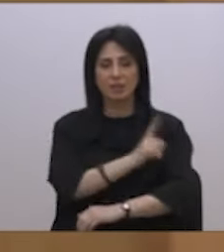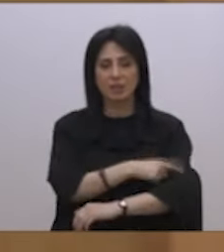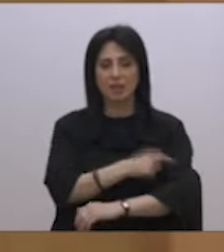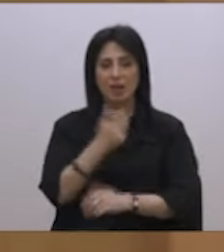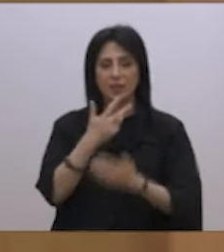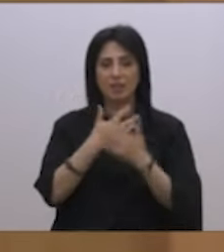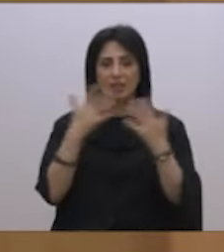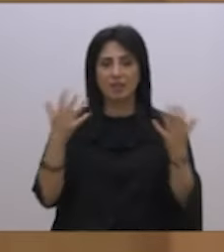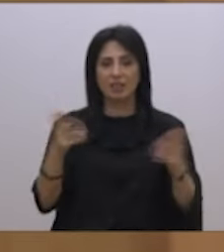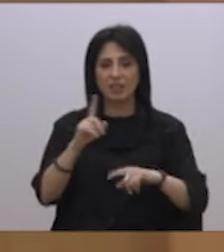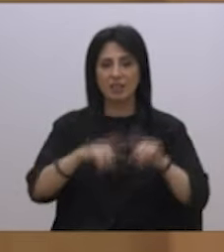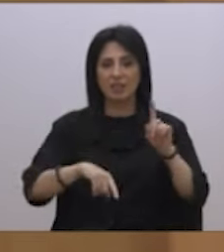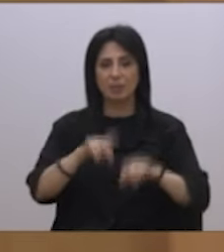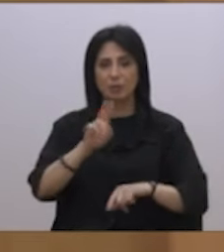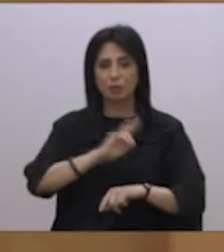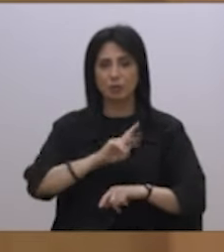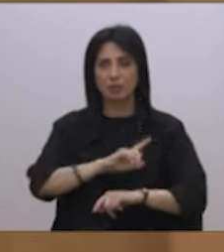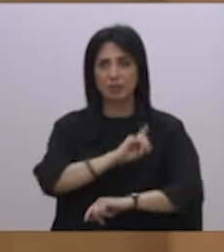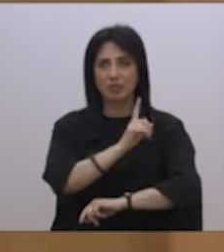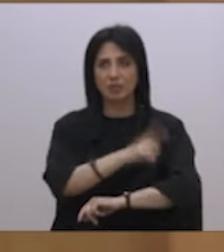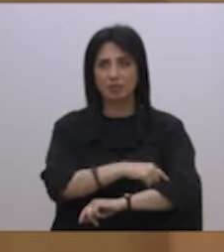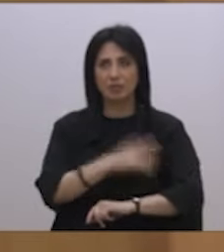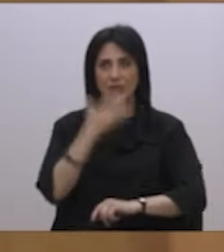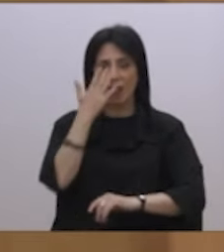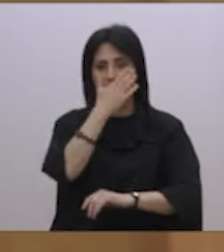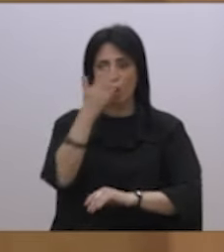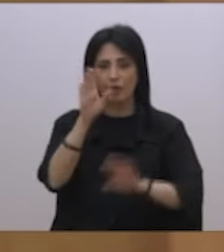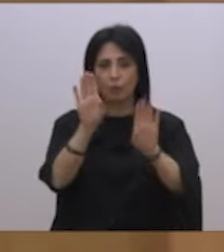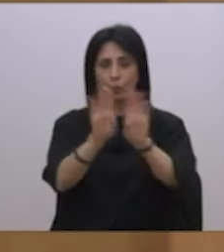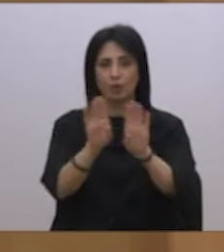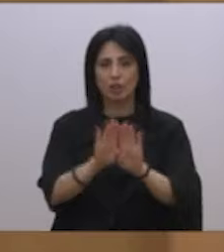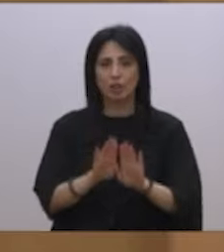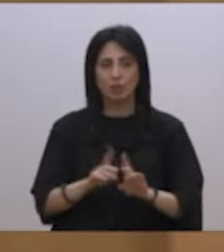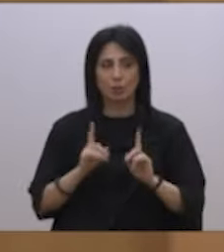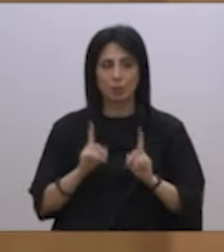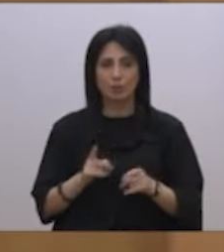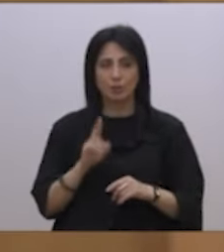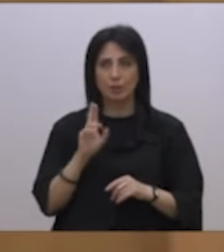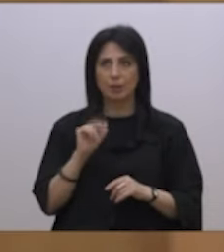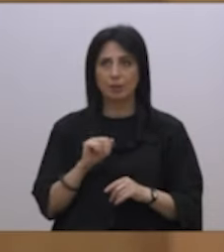რამდენად დიდია სამშობლოს სიყვარულის ძალა, ეროვნული იდენტობის და